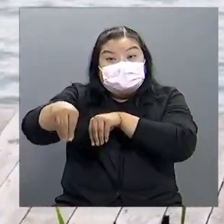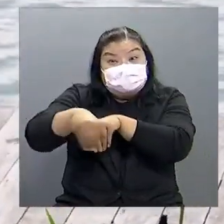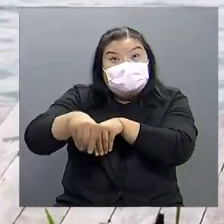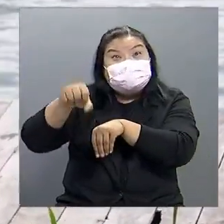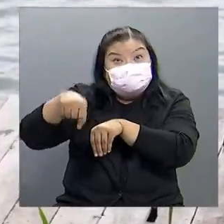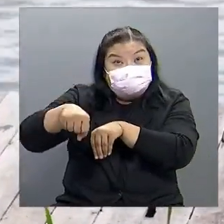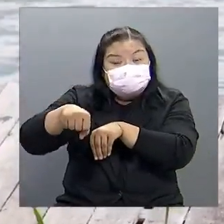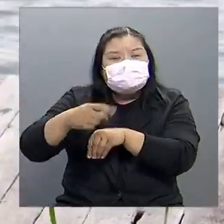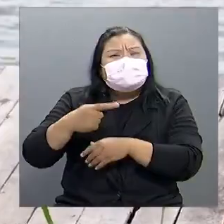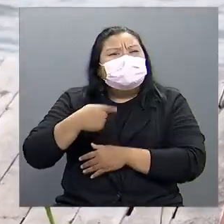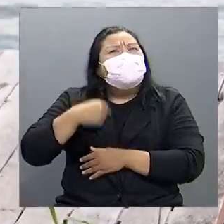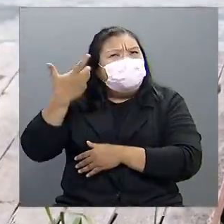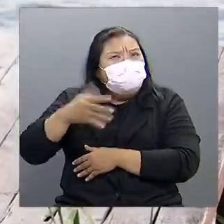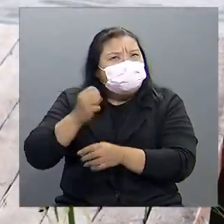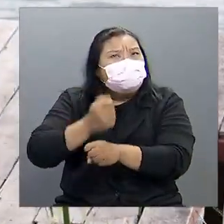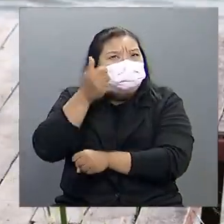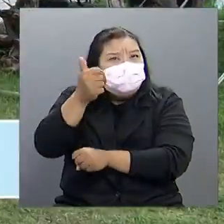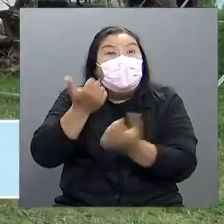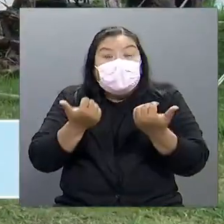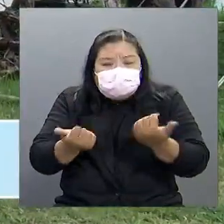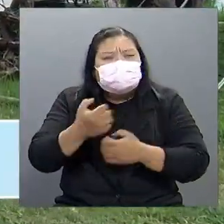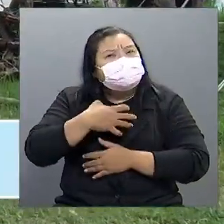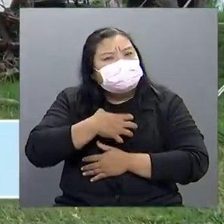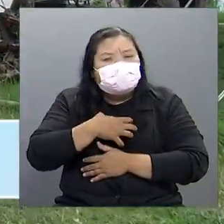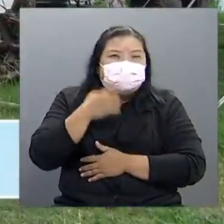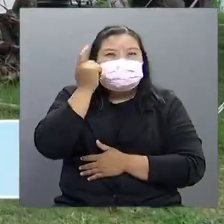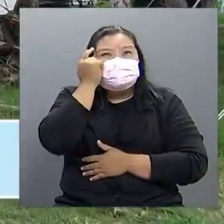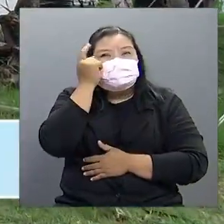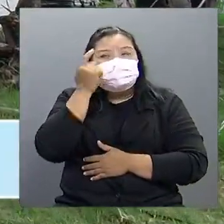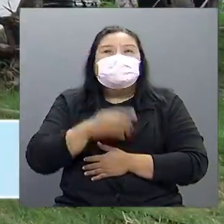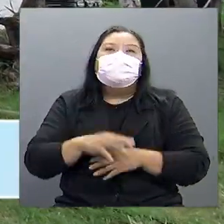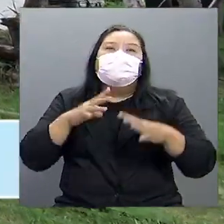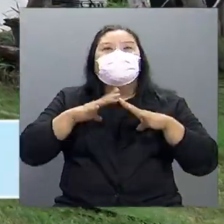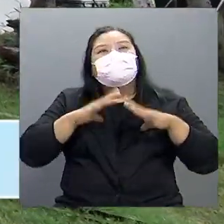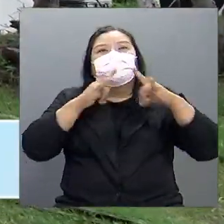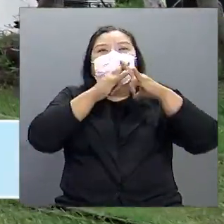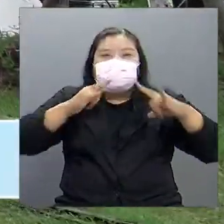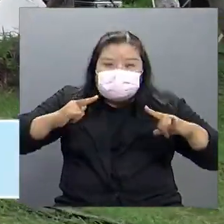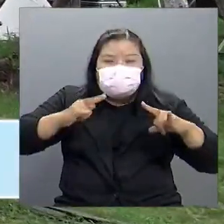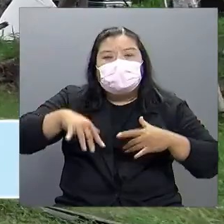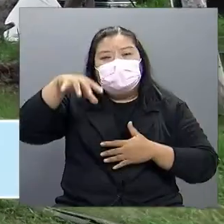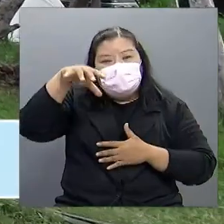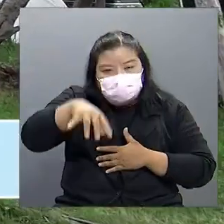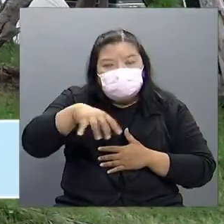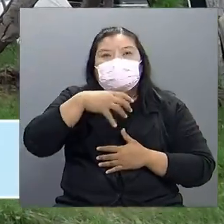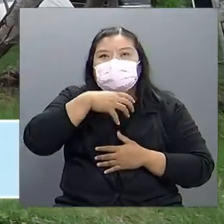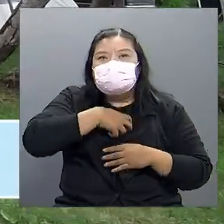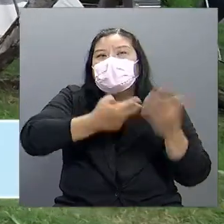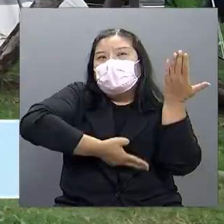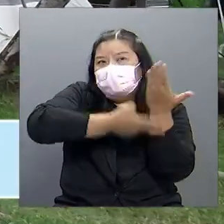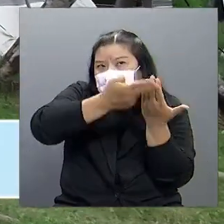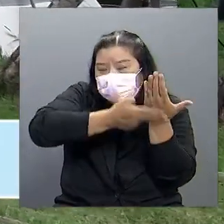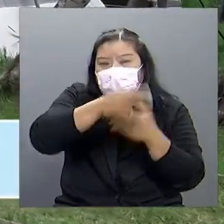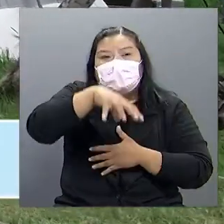อีกอันนึงก็คือเราก็อยากมีแบบโพสเทลมีโรงแรมมีคมเตมีย์ Boutique Hotel